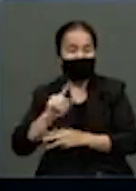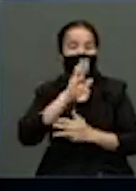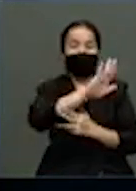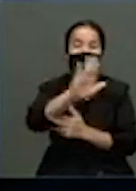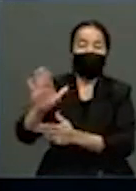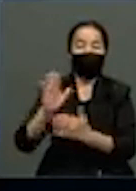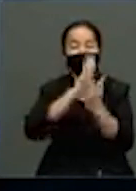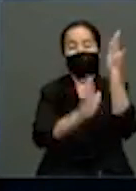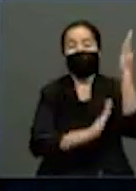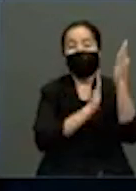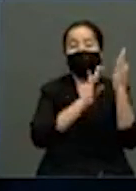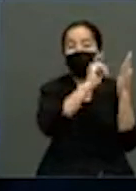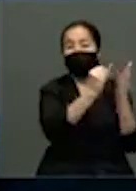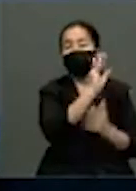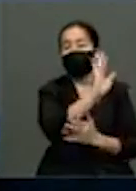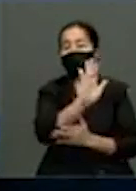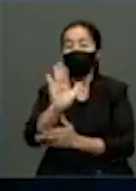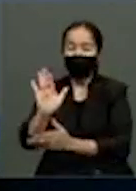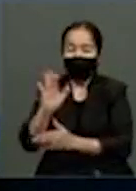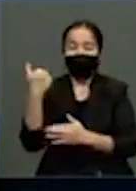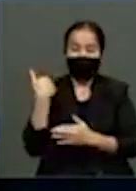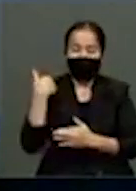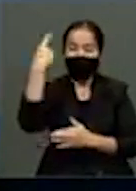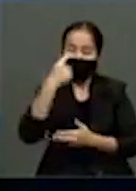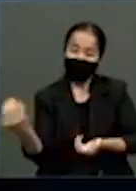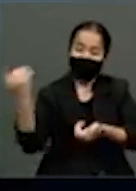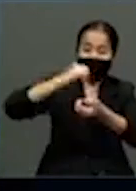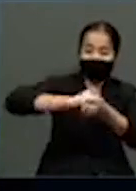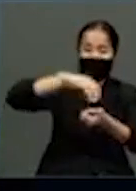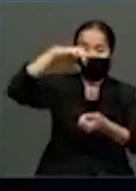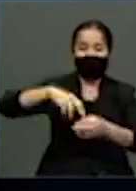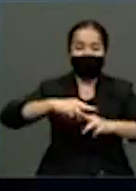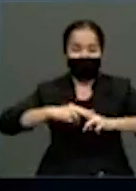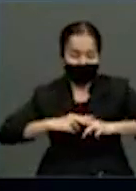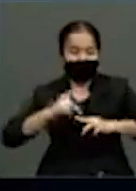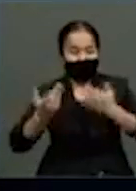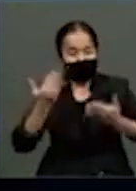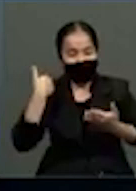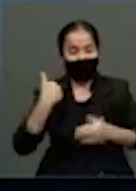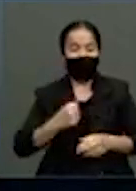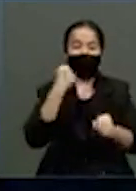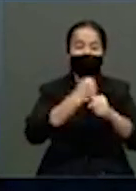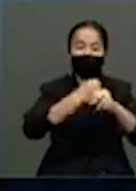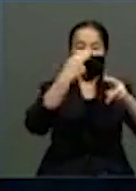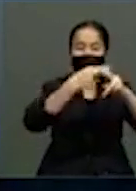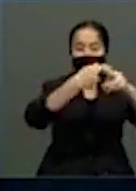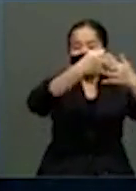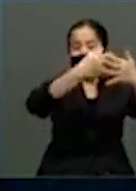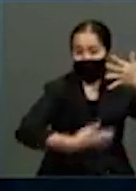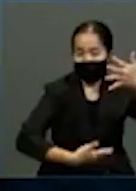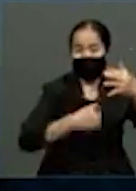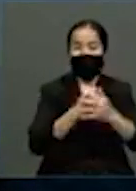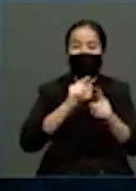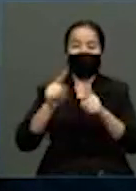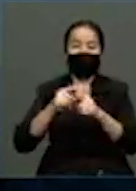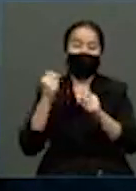อมใช้แล้วก็จะมีอื่นๆมาร่วมด้วยช่วยกันจะเพิ่มขึ้นอย่างไรรวมถึงการทำบัญชีที่ปรับไปตามสถานการณ์